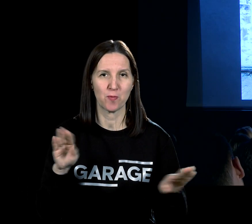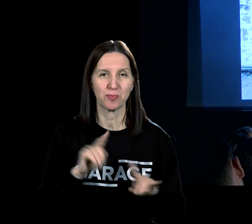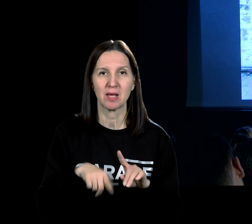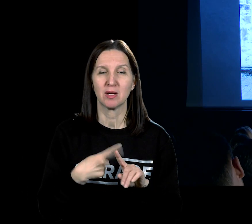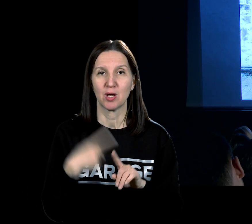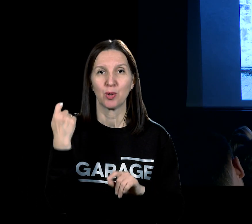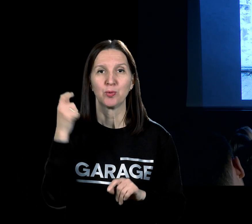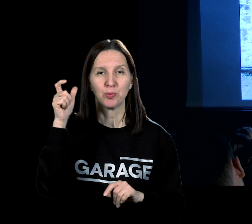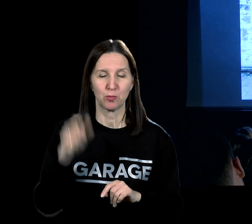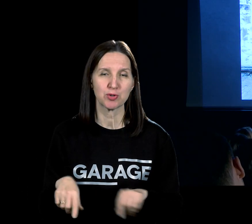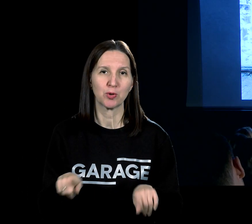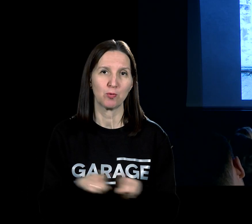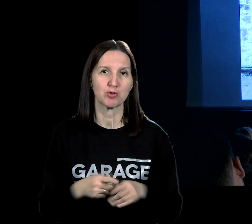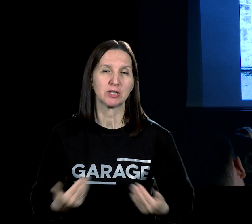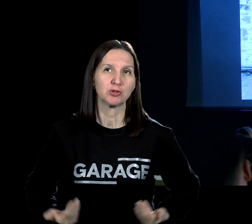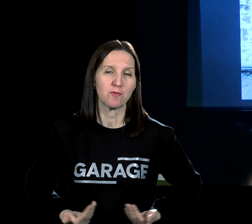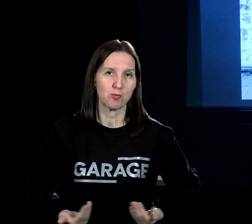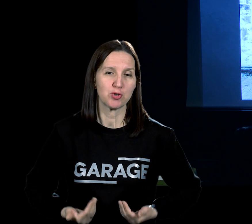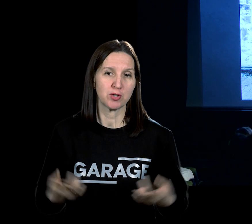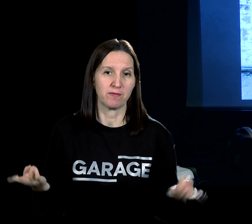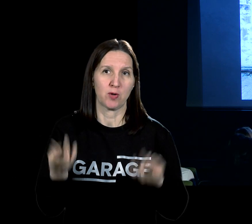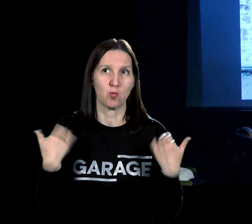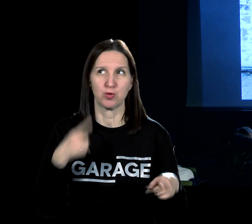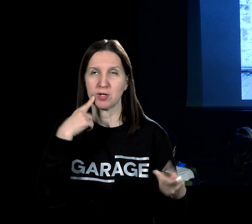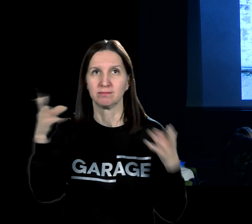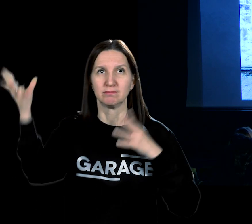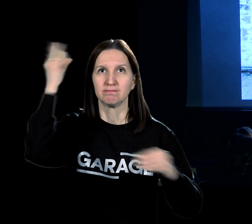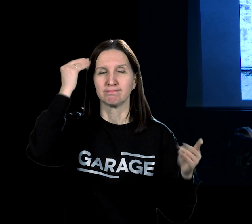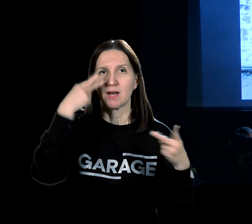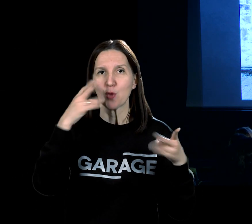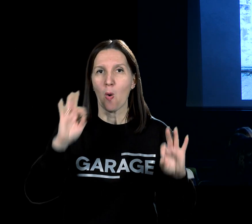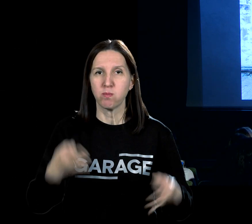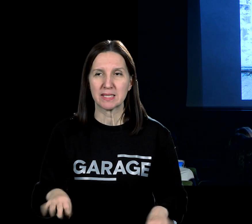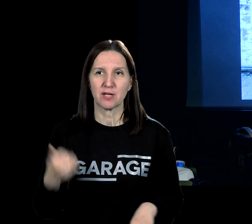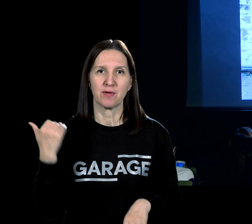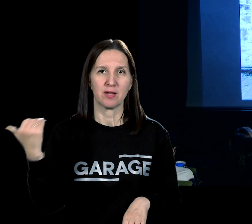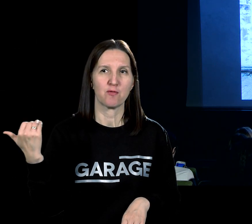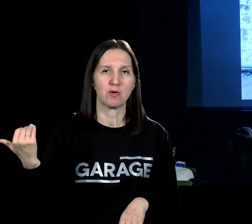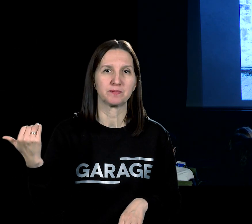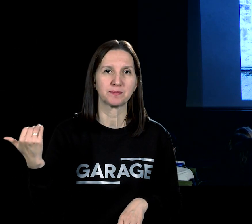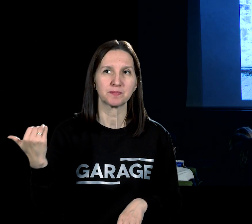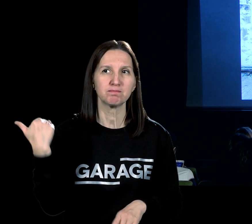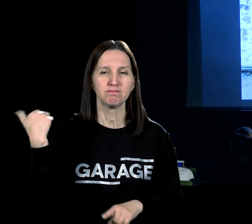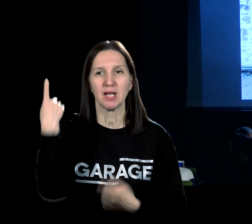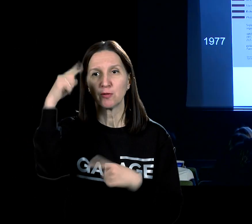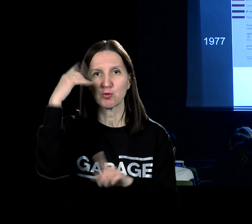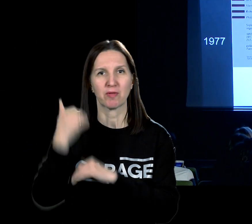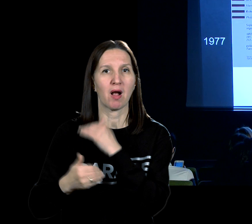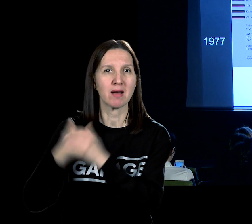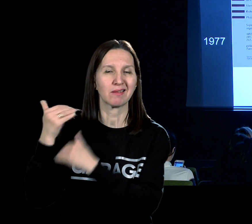Вот, еще один художник, живущий в потоке уже существующих образов. Художник,